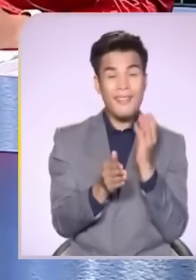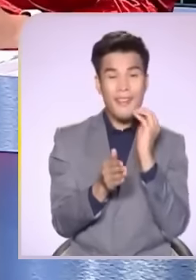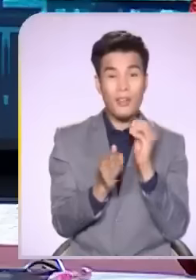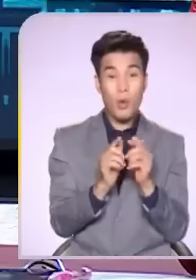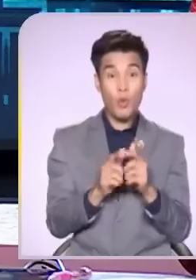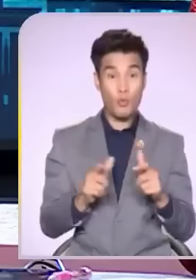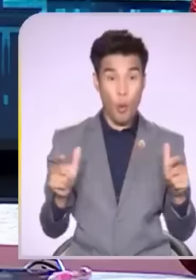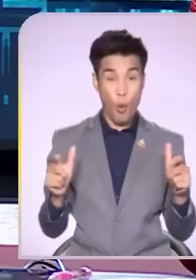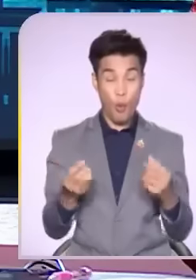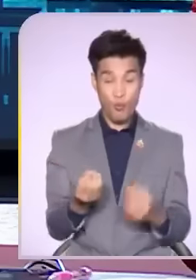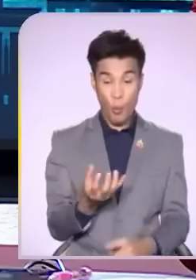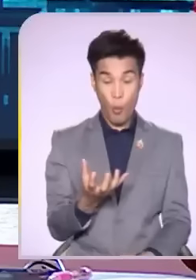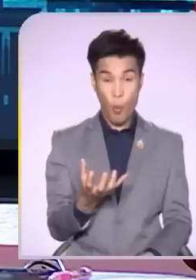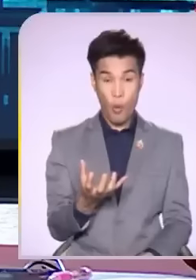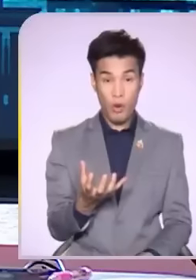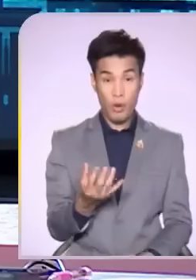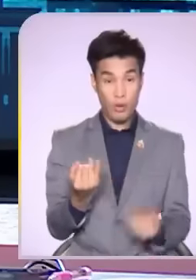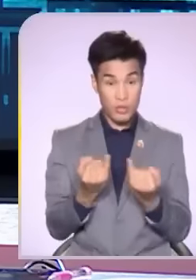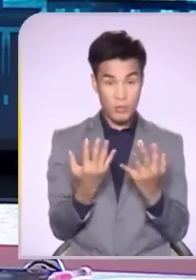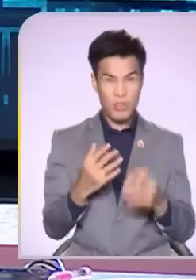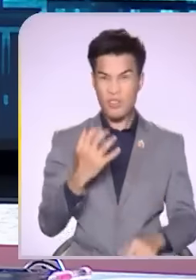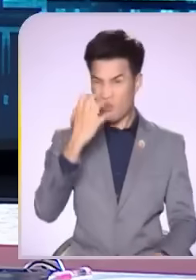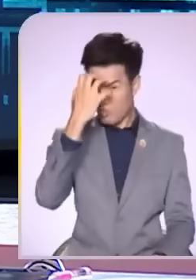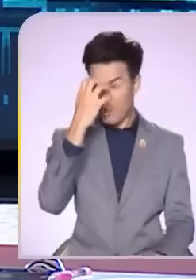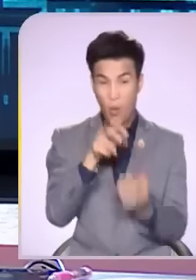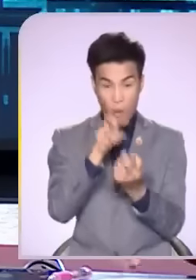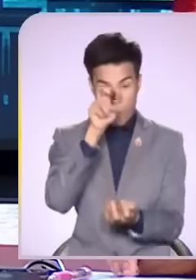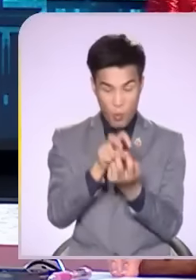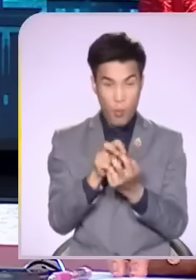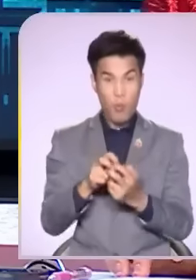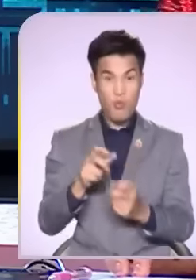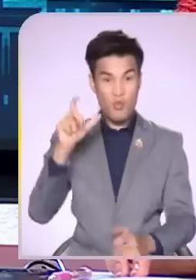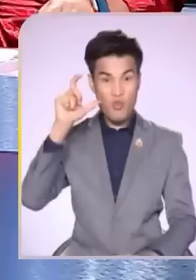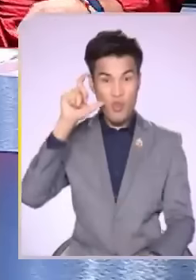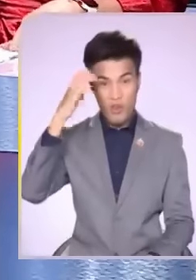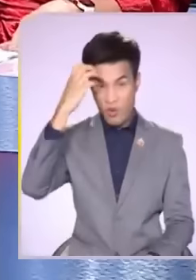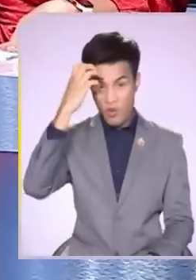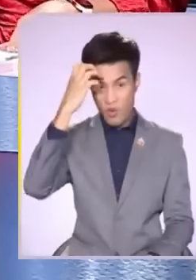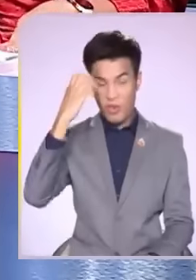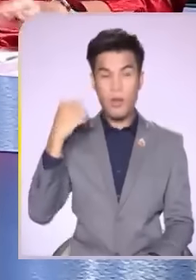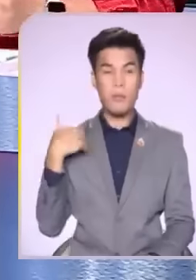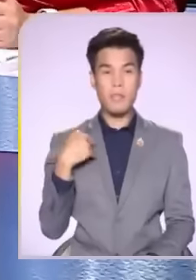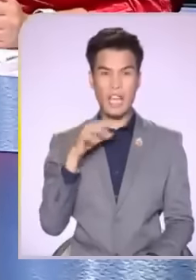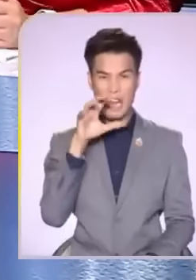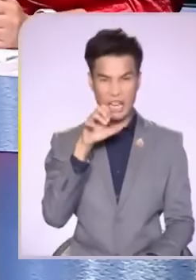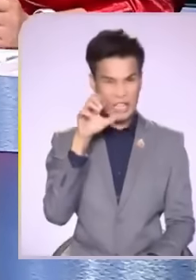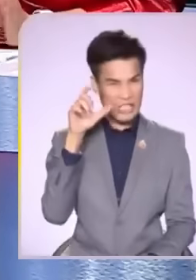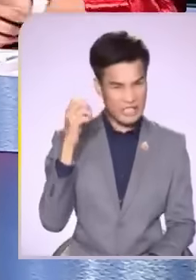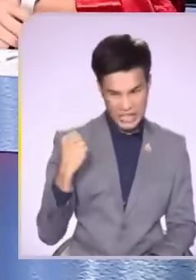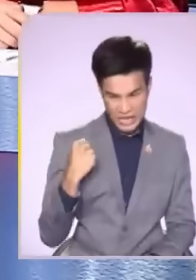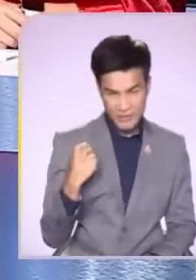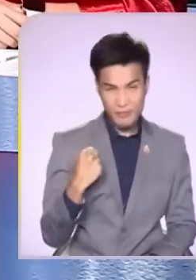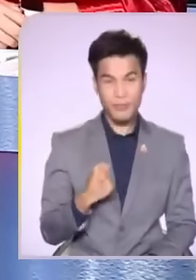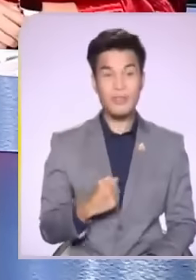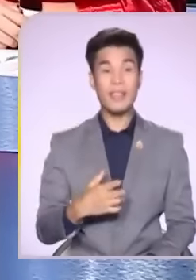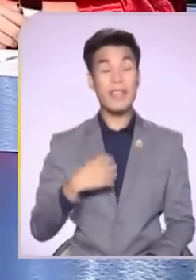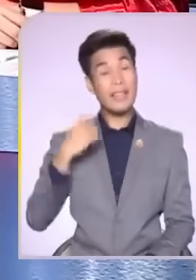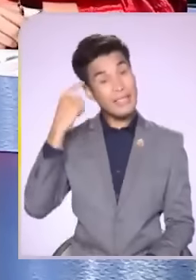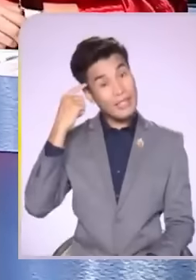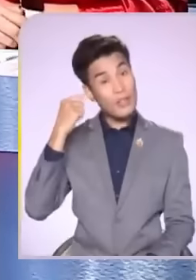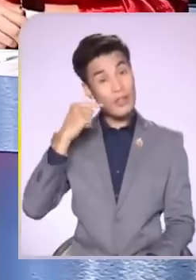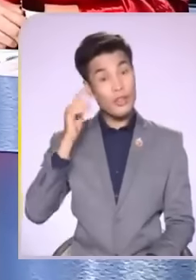นะแต่พอมันโตขึ้นเรื่อยๆถ้ามันไม่คุ้นเคยมันดุนะ ใช่ ที ่ โตที่ดุนะฮะ มันมีเรียกว่ามีแรงกัดมหาศาลแต่ทีนี้อยากจะให้